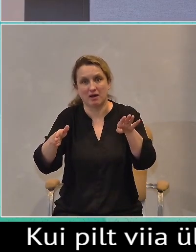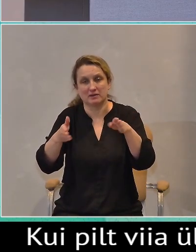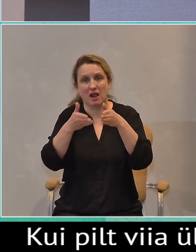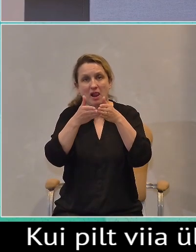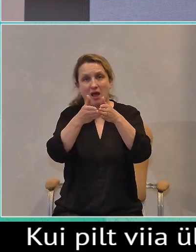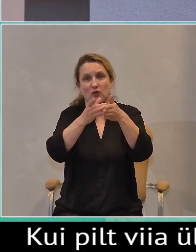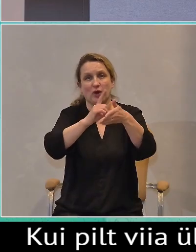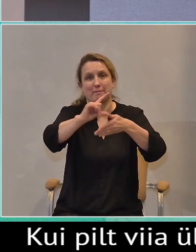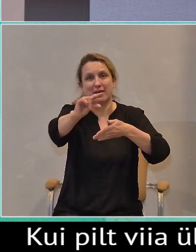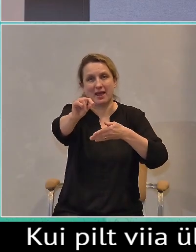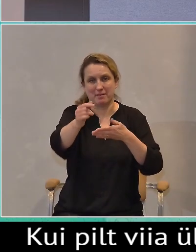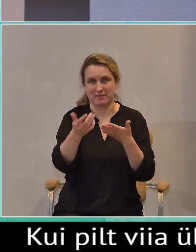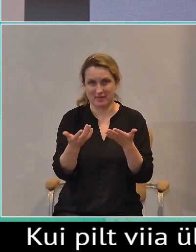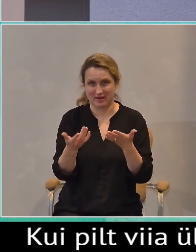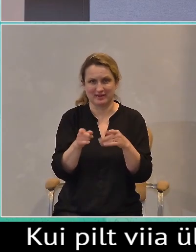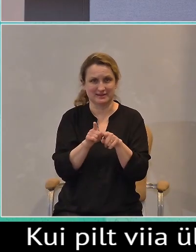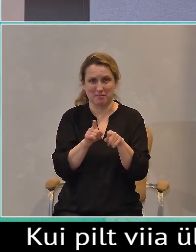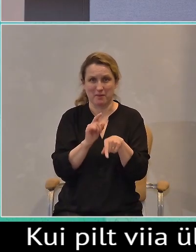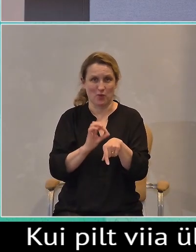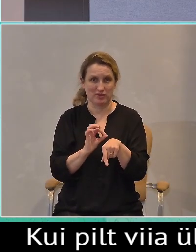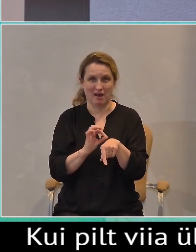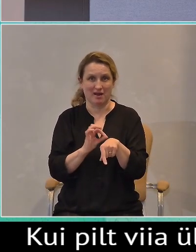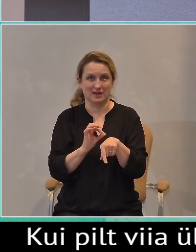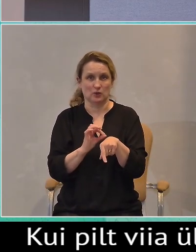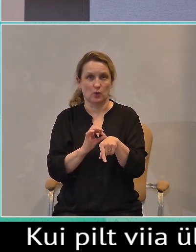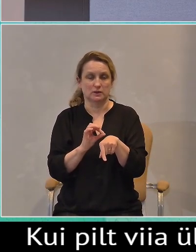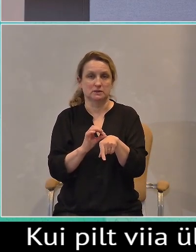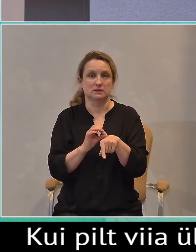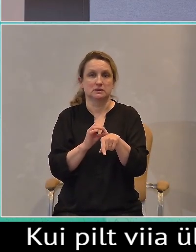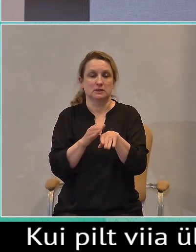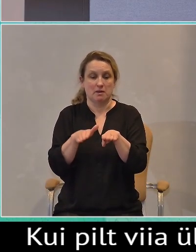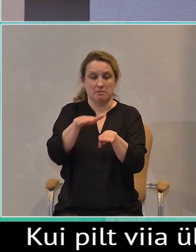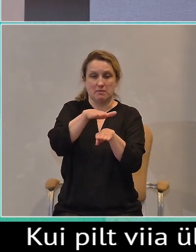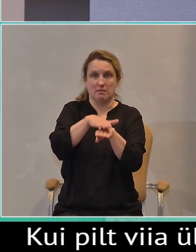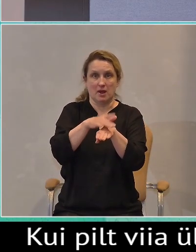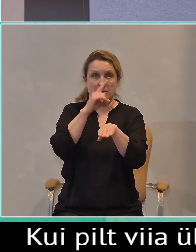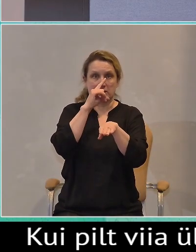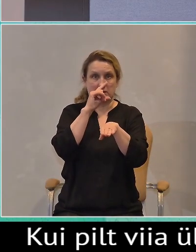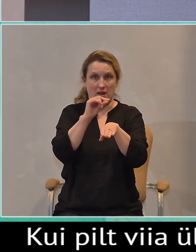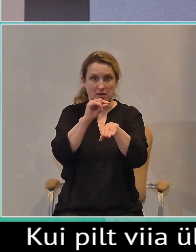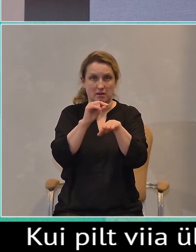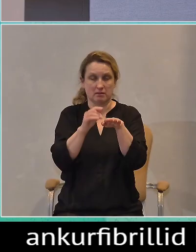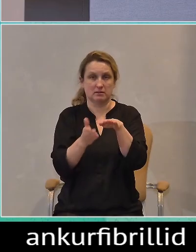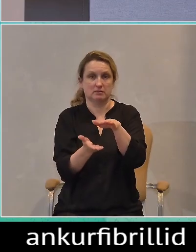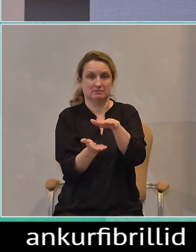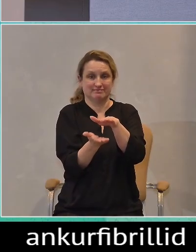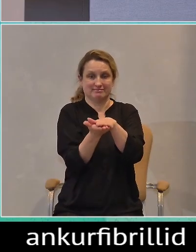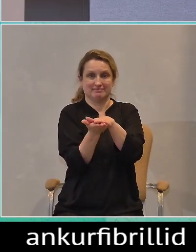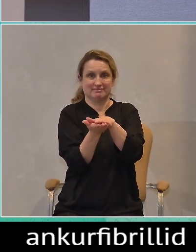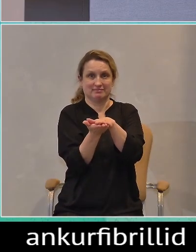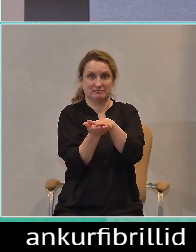minema ja samamoodi siis toimub ka haiguse puhul, et kui ankurfibrillid neid pole piisavalt või nad ei